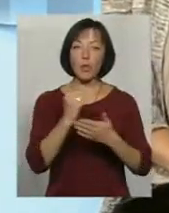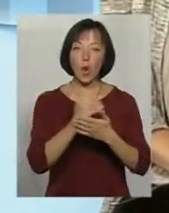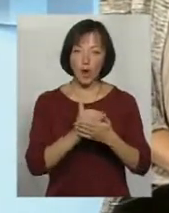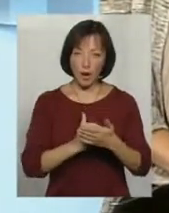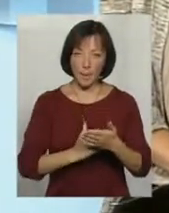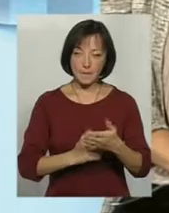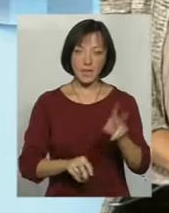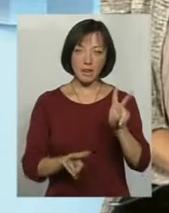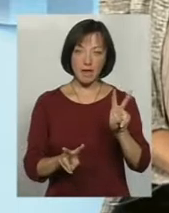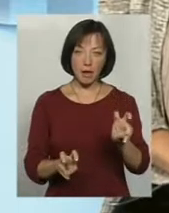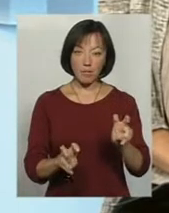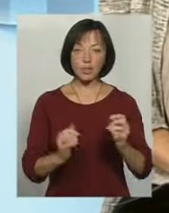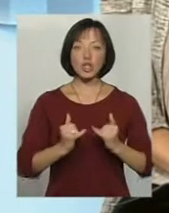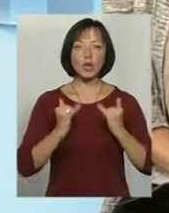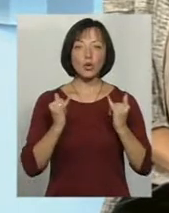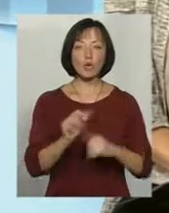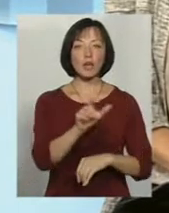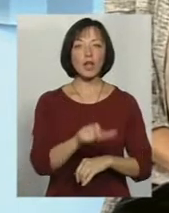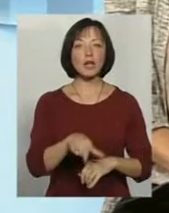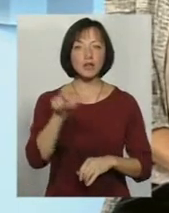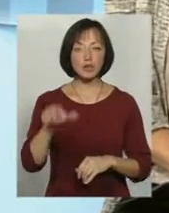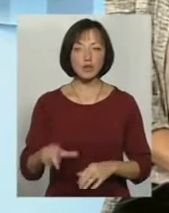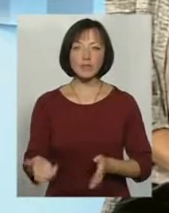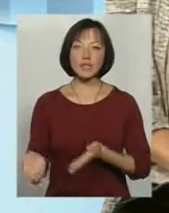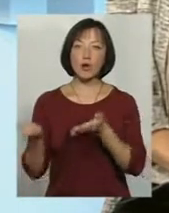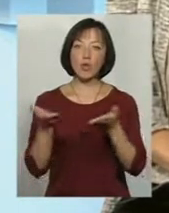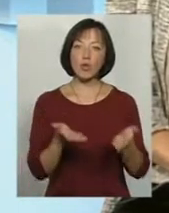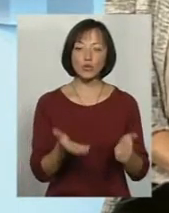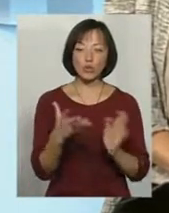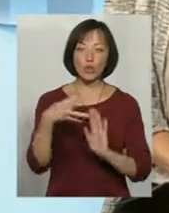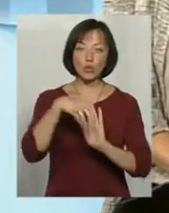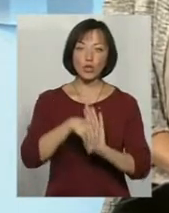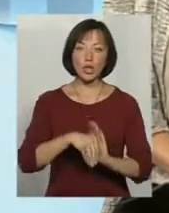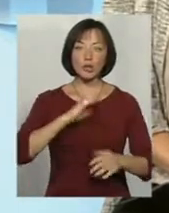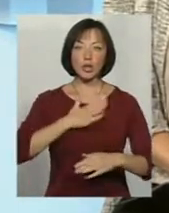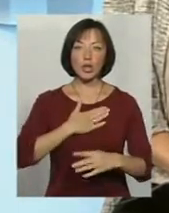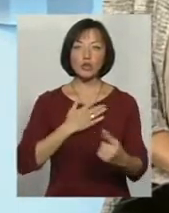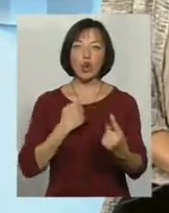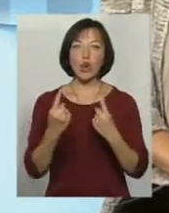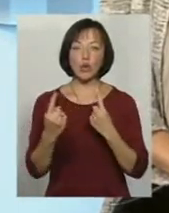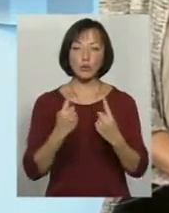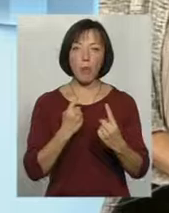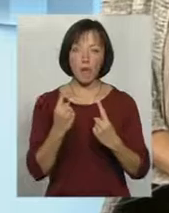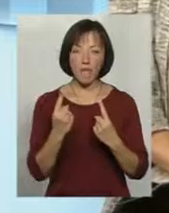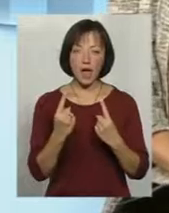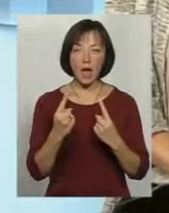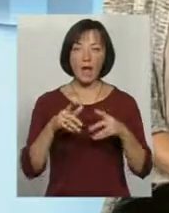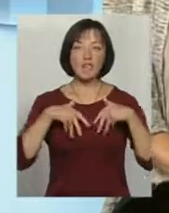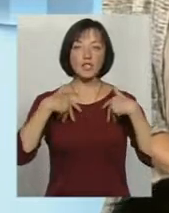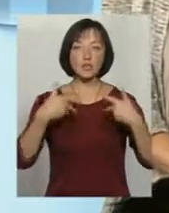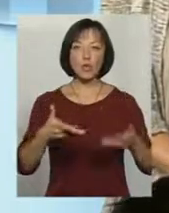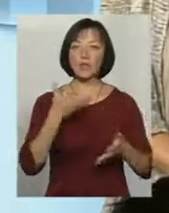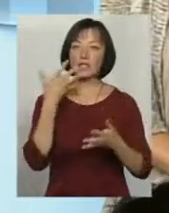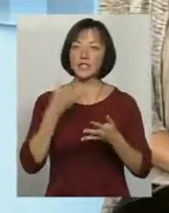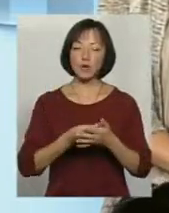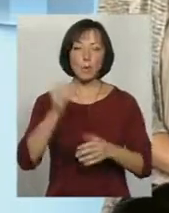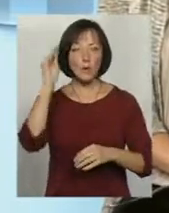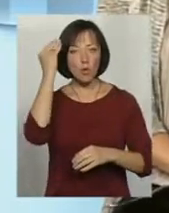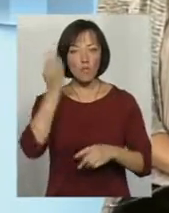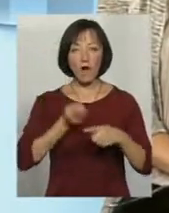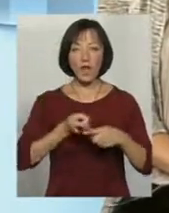нашій темі. Шановних глядачів запрошую долучатися до нашої розмови, висловлювати свої міркування